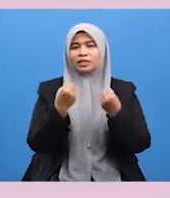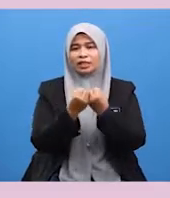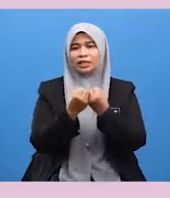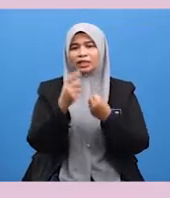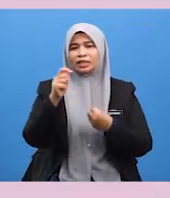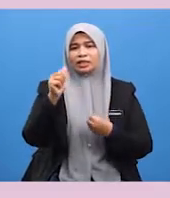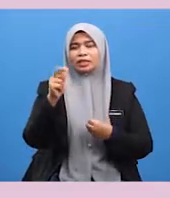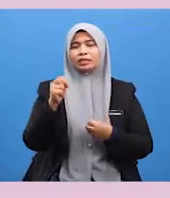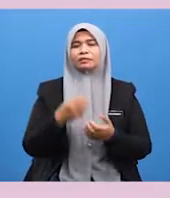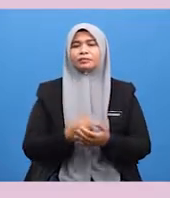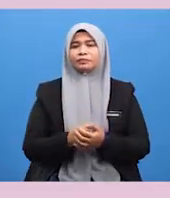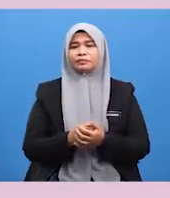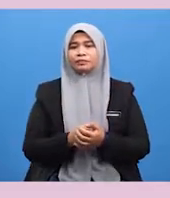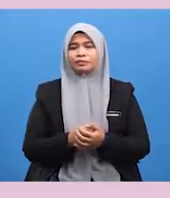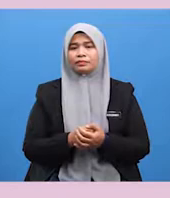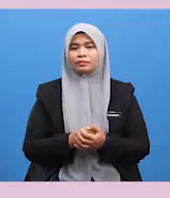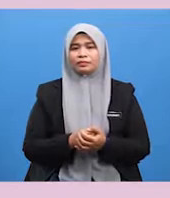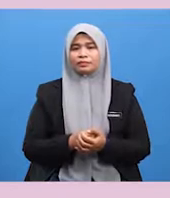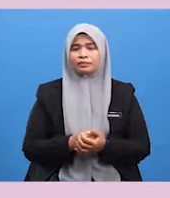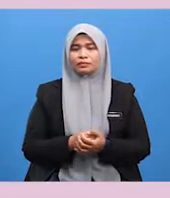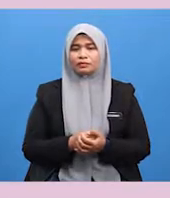sendiri dengan amat teguh.